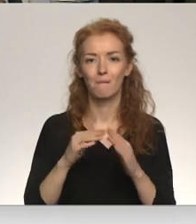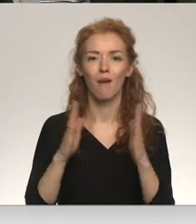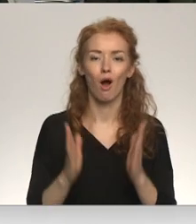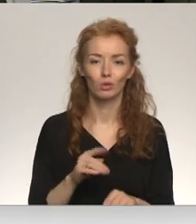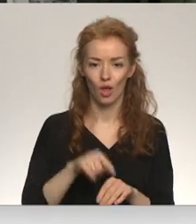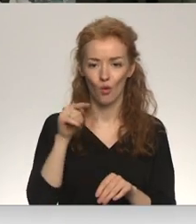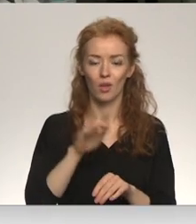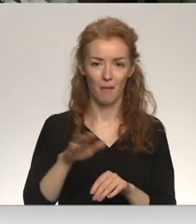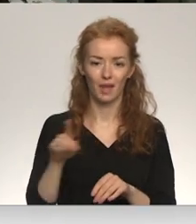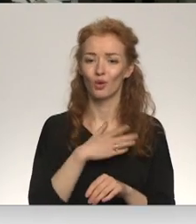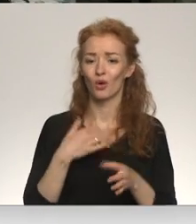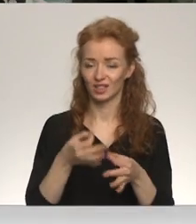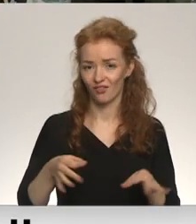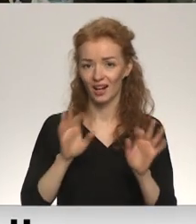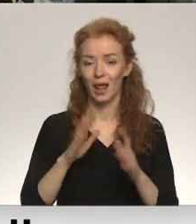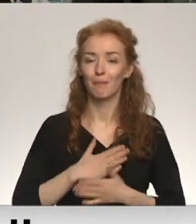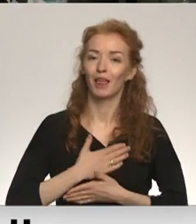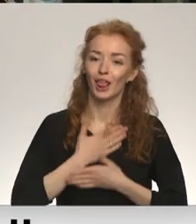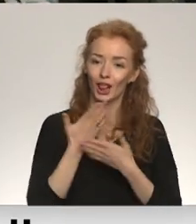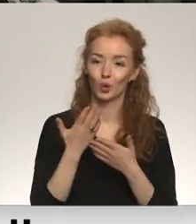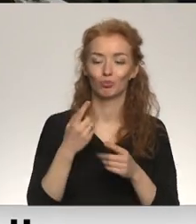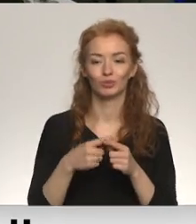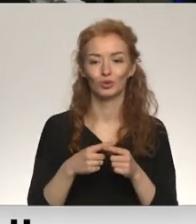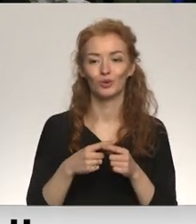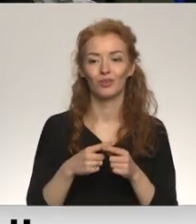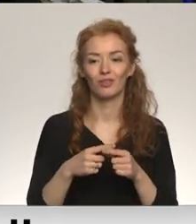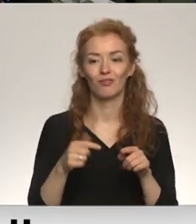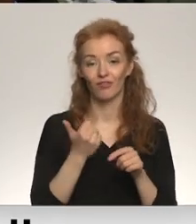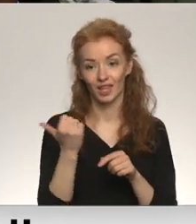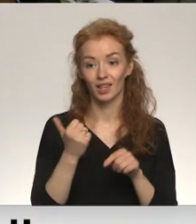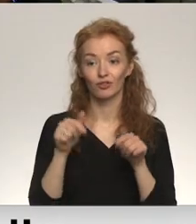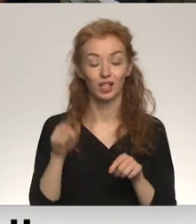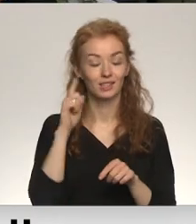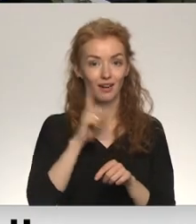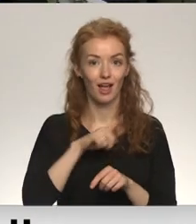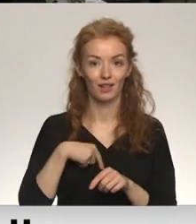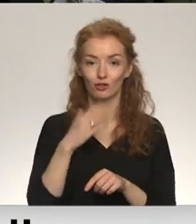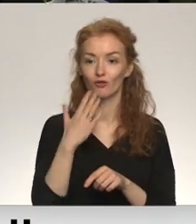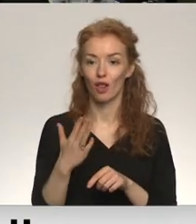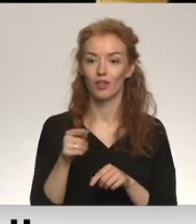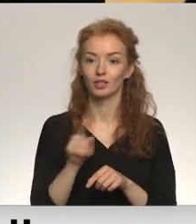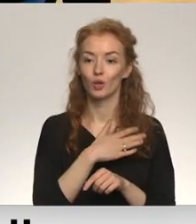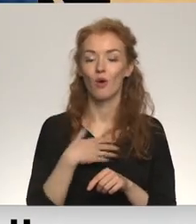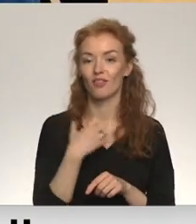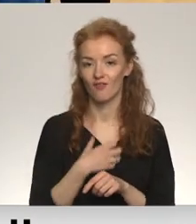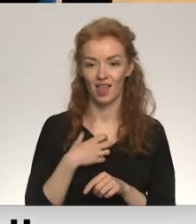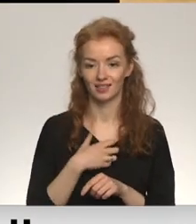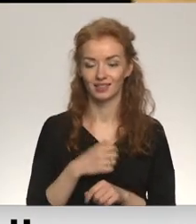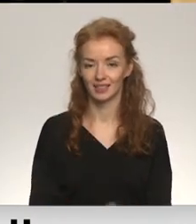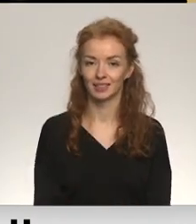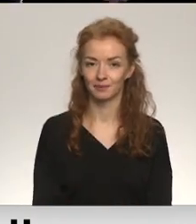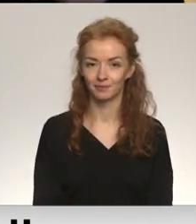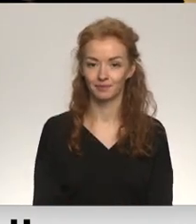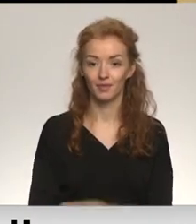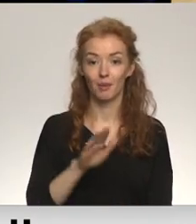ir tāds mīļums. Un arī tas, ka jā, viņi šeit dzird latviešu valodu, kas ir ļoti, ļoti vajadzīgs. Bērniem būs